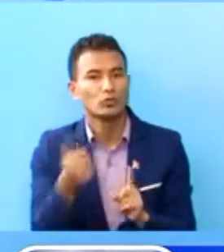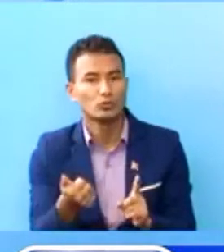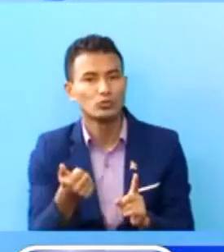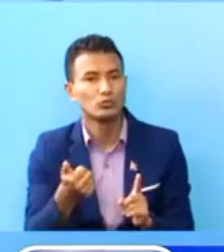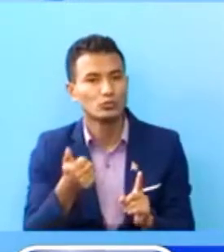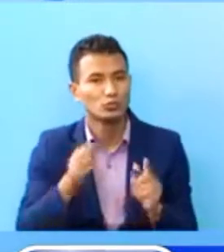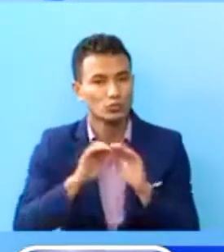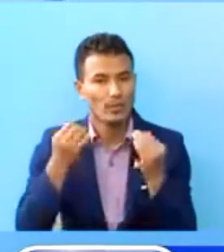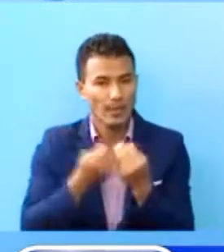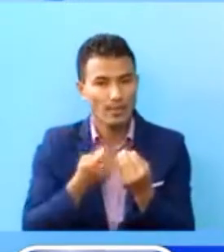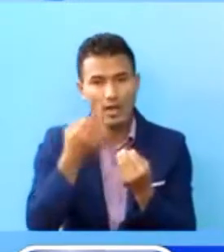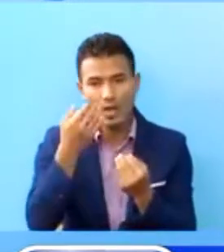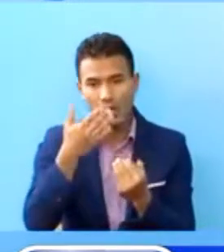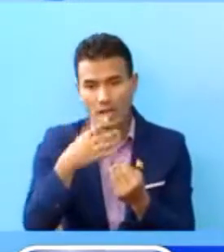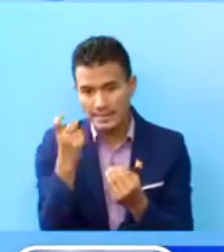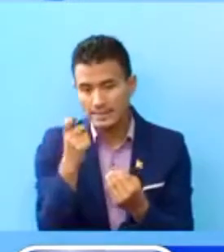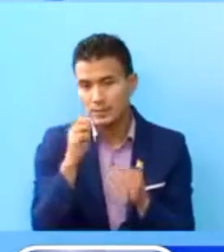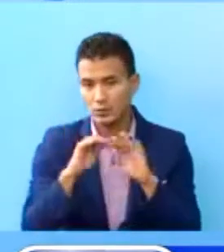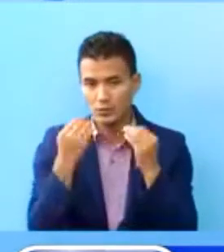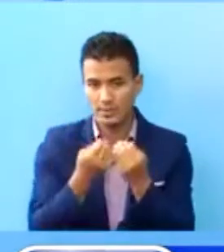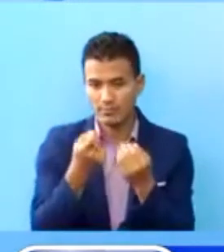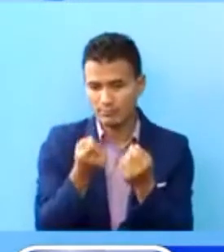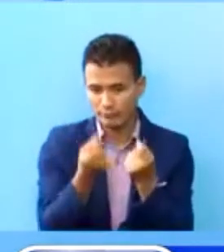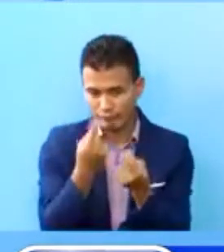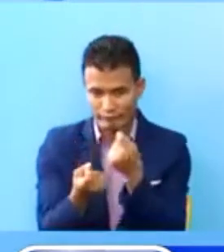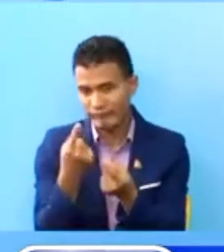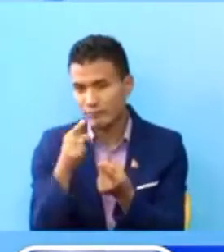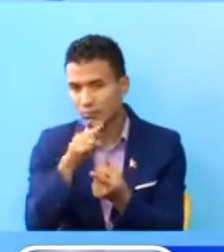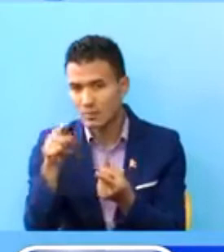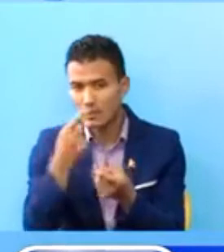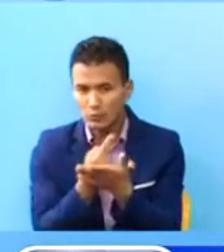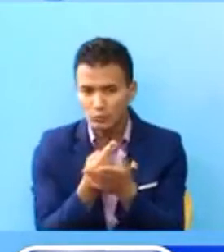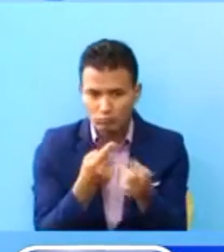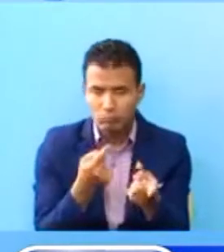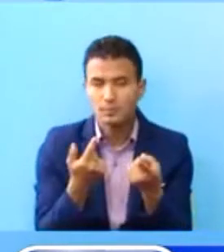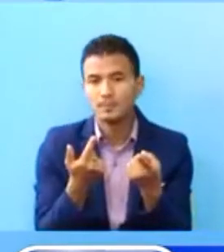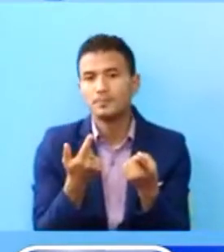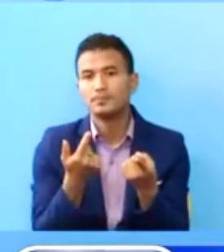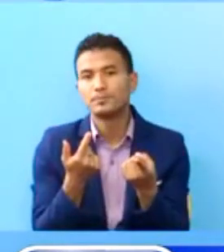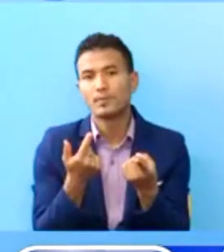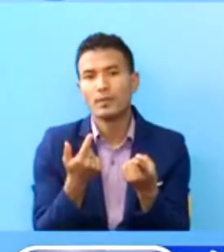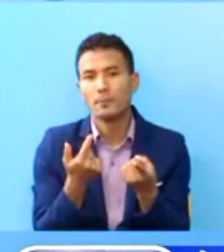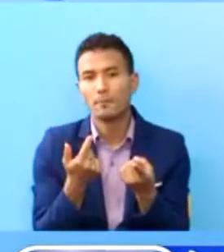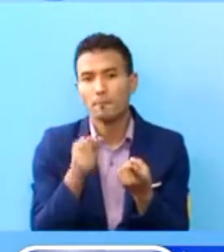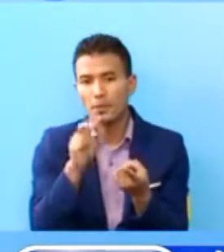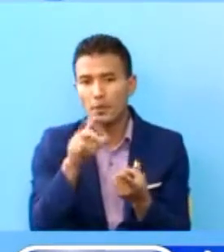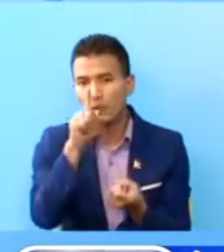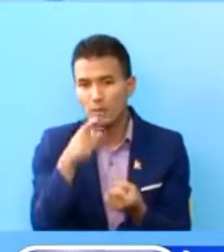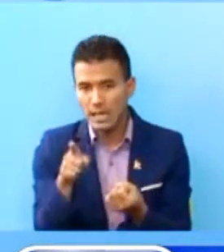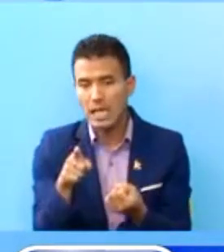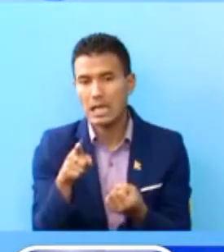अर्को समुदायमा हुनको लागि समुदायमा छिटफुट हाम्रा केसहरू जस्तै काठमाडौँको कुराहरू पनि छ तर